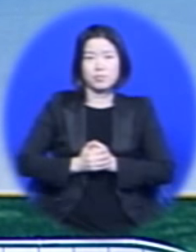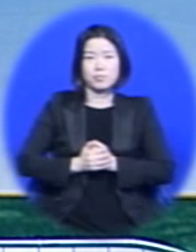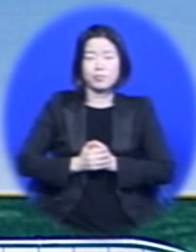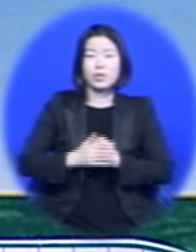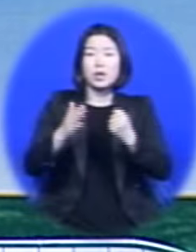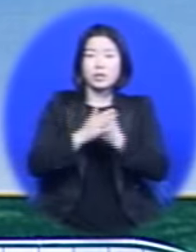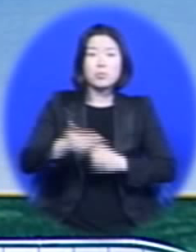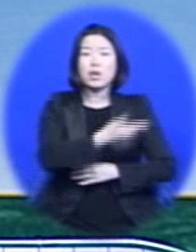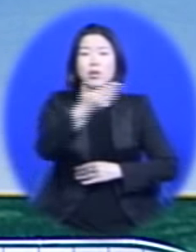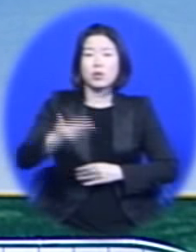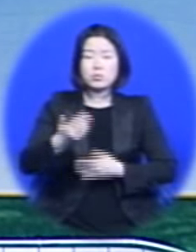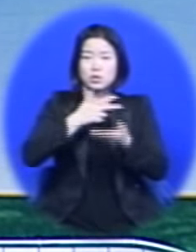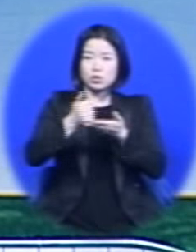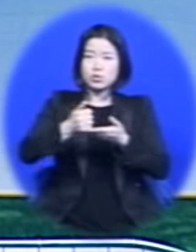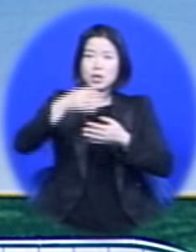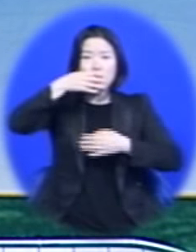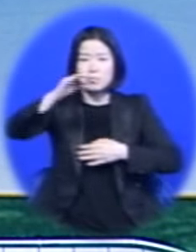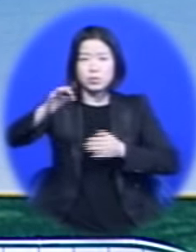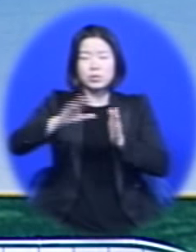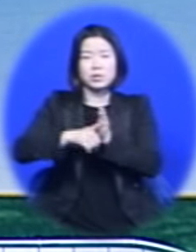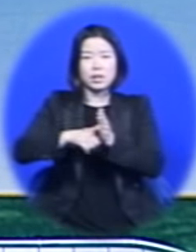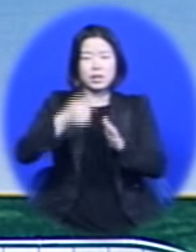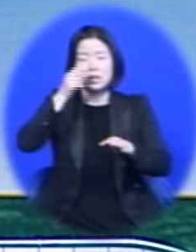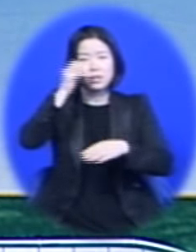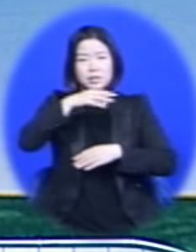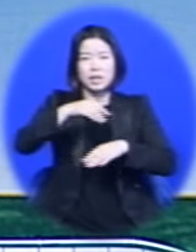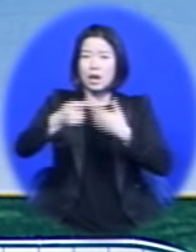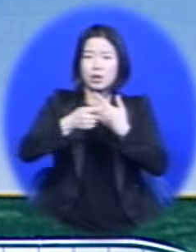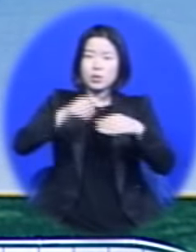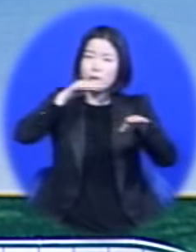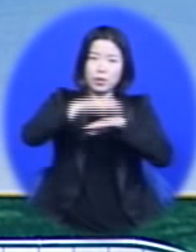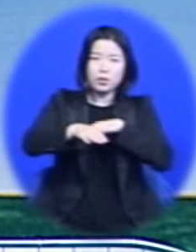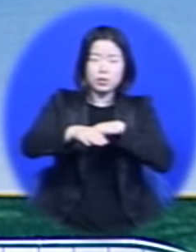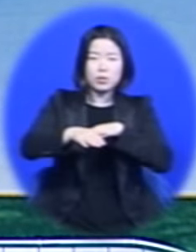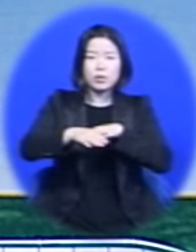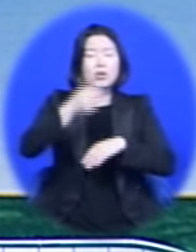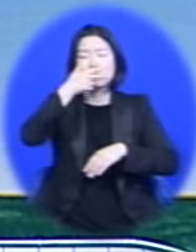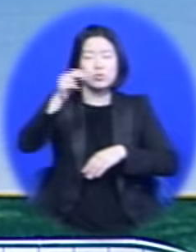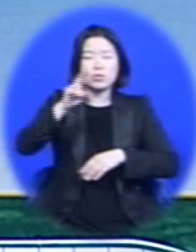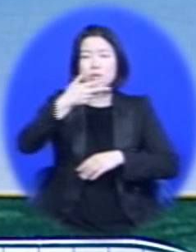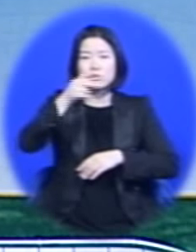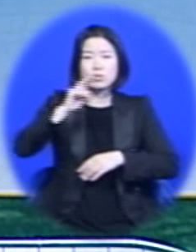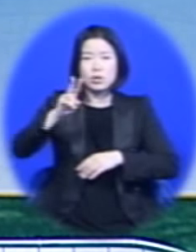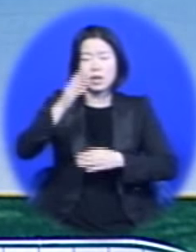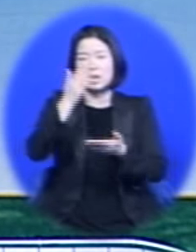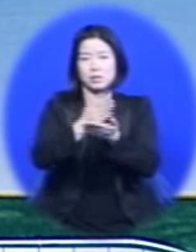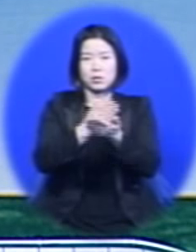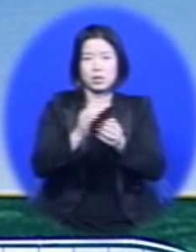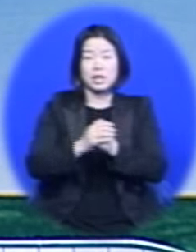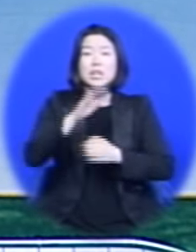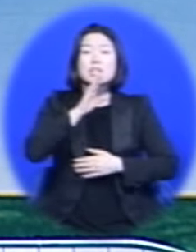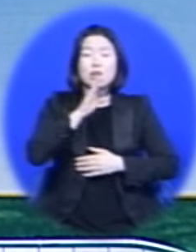그러므로 여러분이 주님을 부를 때 형식적으로 주여 주여 하는 자가 되지 않기를 바랍니다. 정말